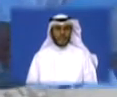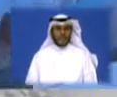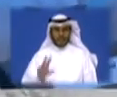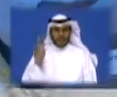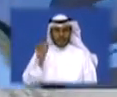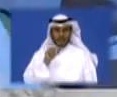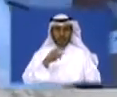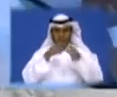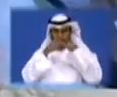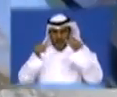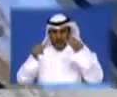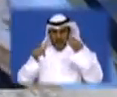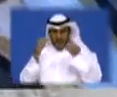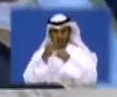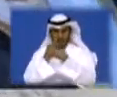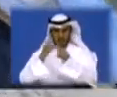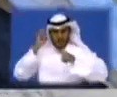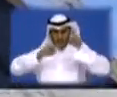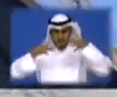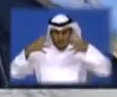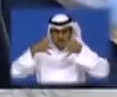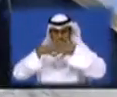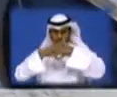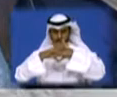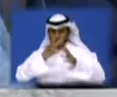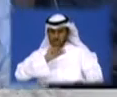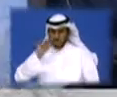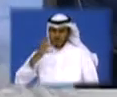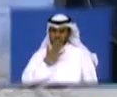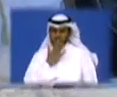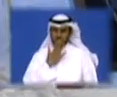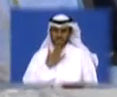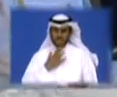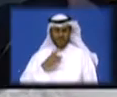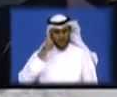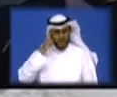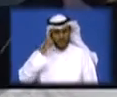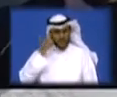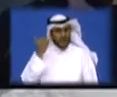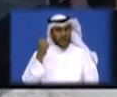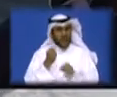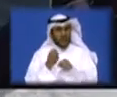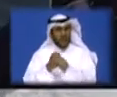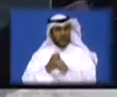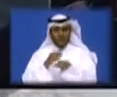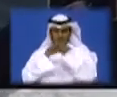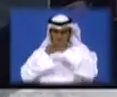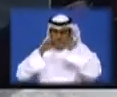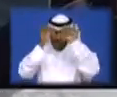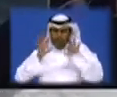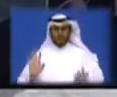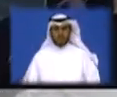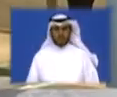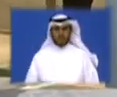تجمع خليجي يهدف في المقام الأول إلى التأكيد على أهمية ملف الحوكمة وتسليط الضوء على محاور